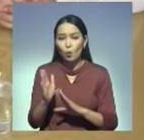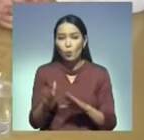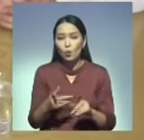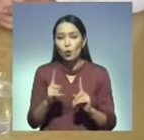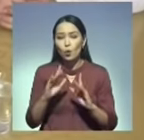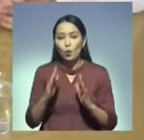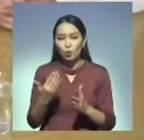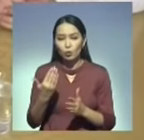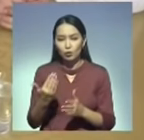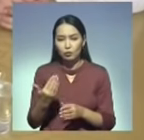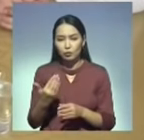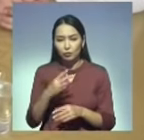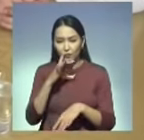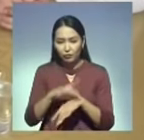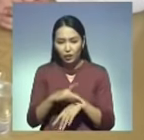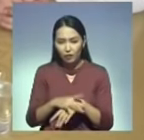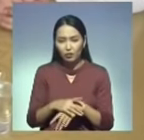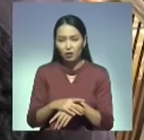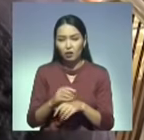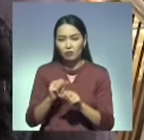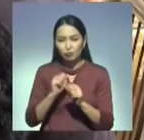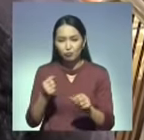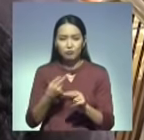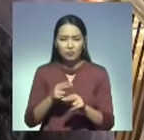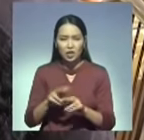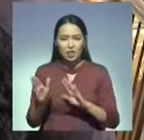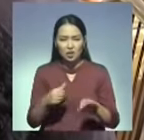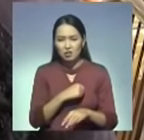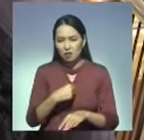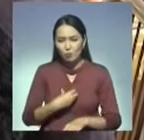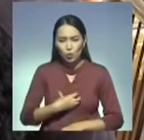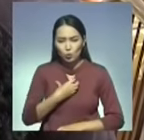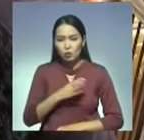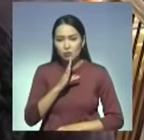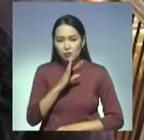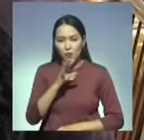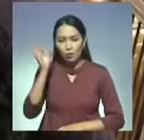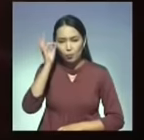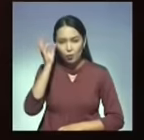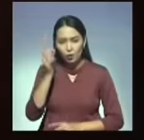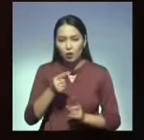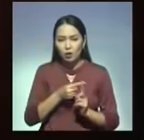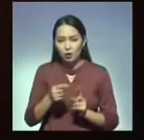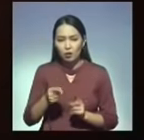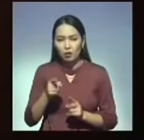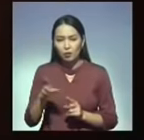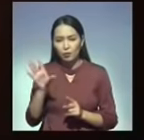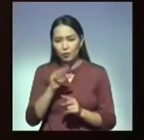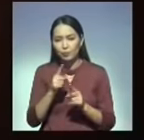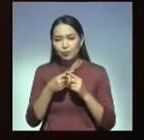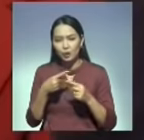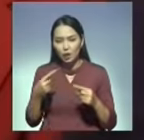очнулась уже у реки, раздетая. Дальше началось самое ужасное, вспоминает девочка. В течение нескольких дней ее один за